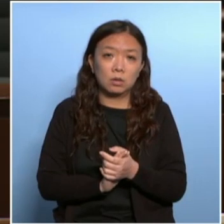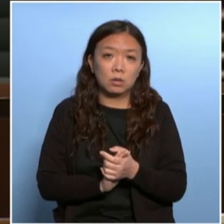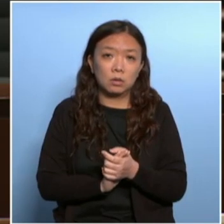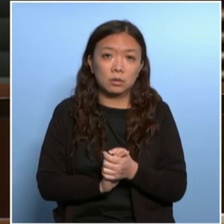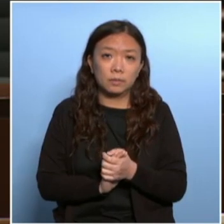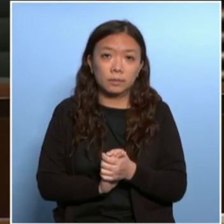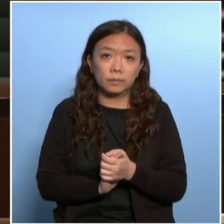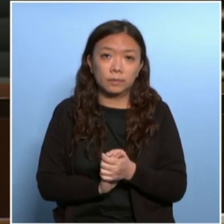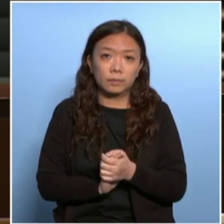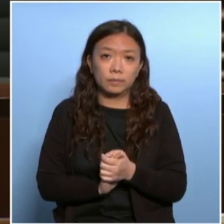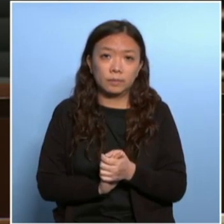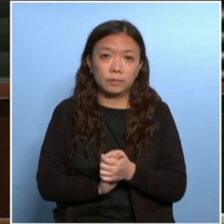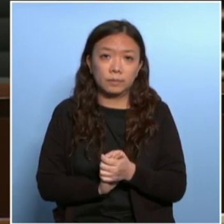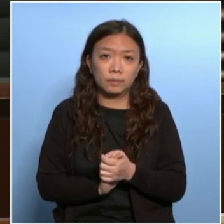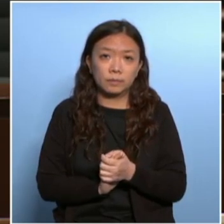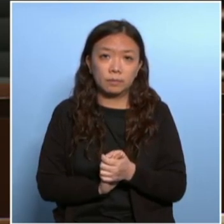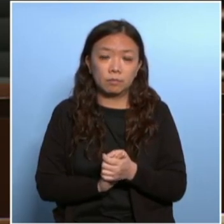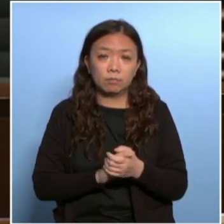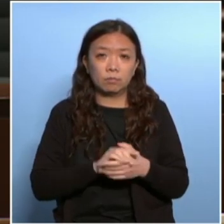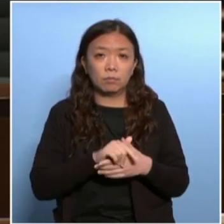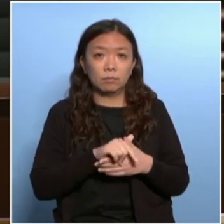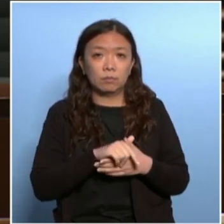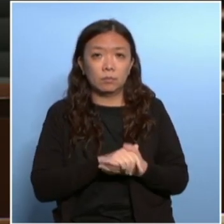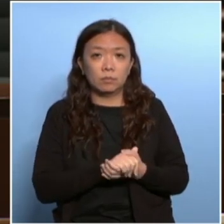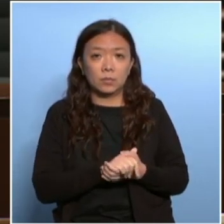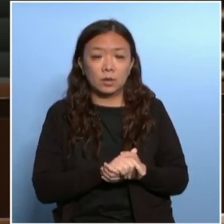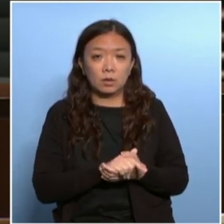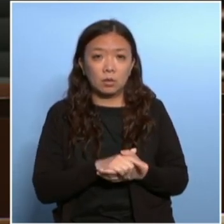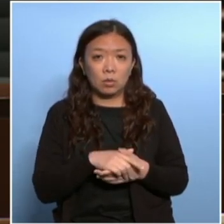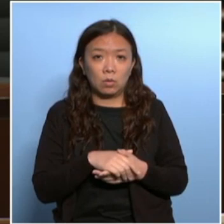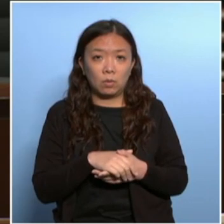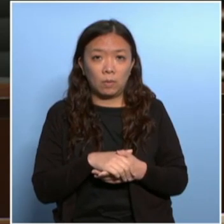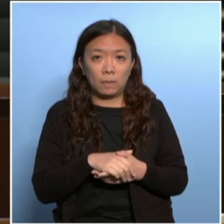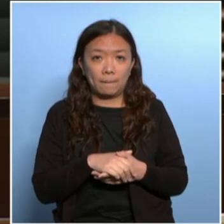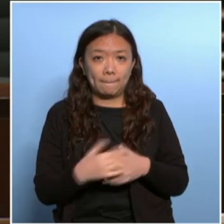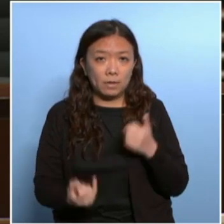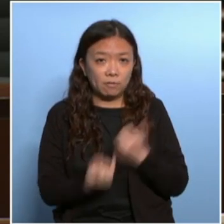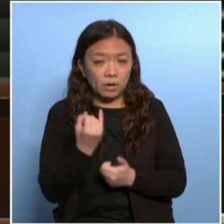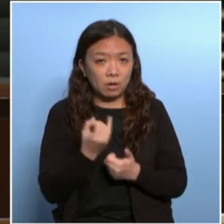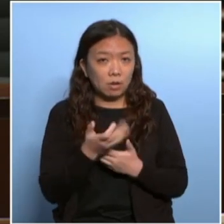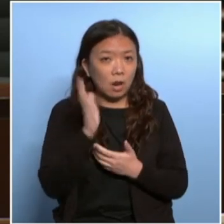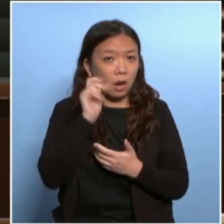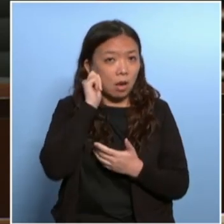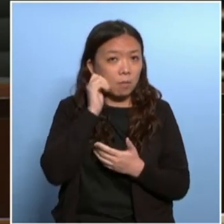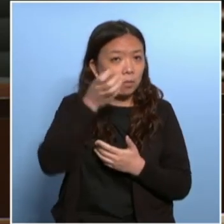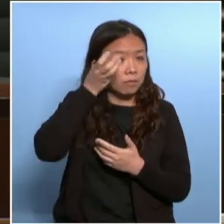咧係規範犯咗呢個性別歧視嘅。